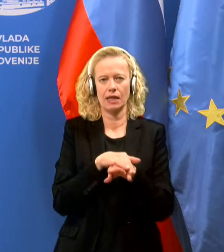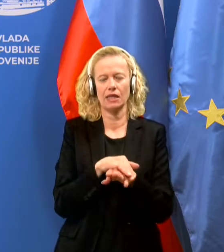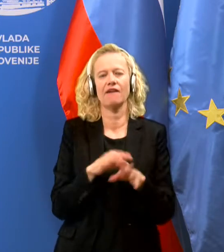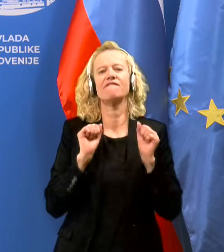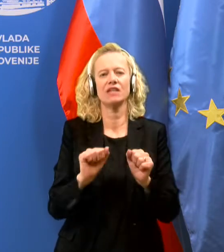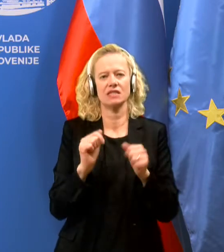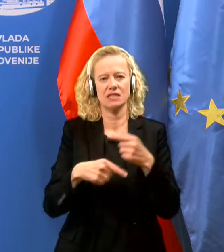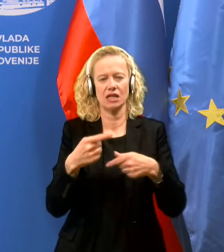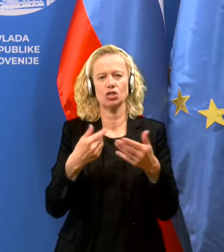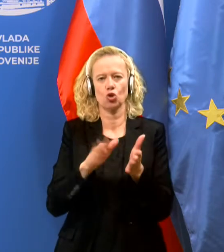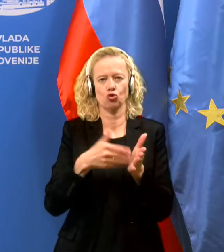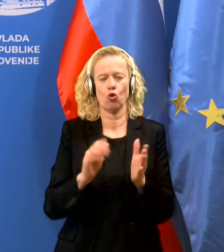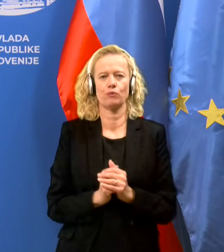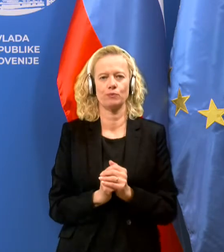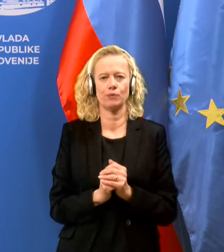fiksnih stroškov.